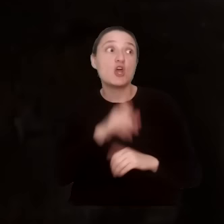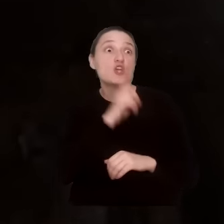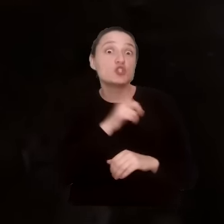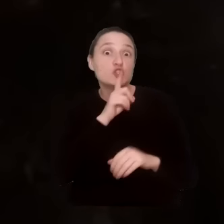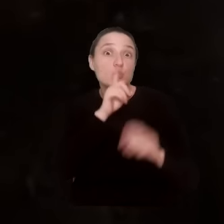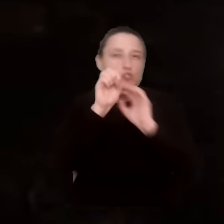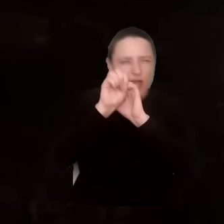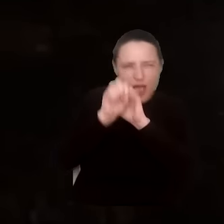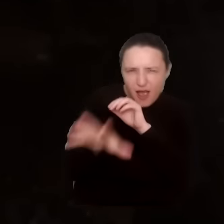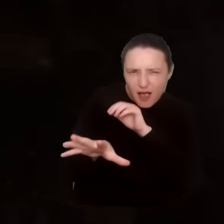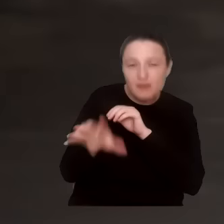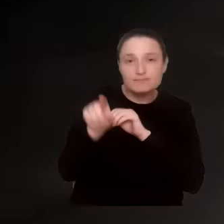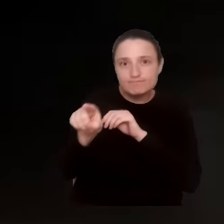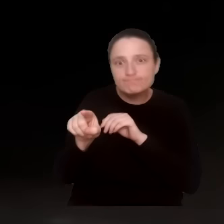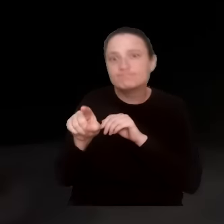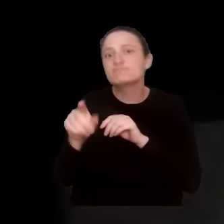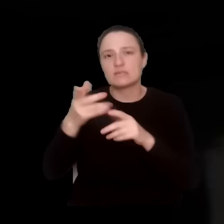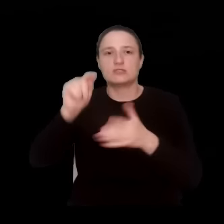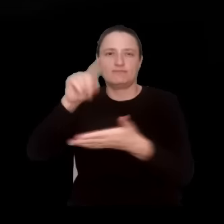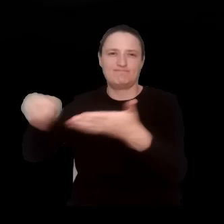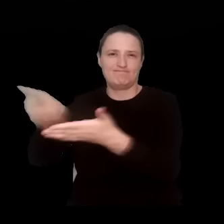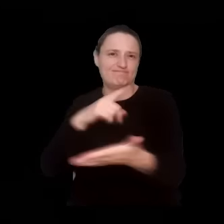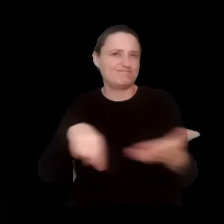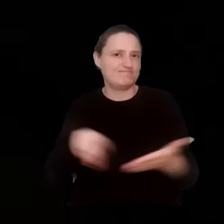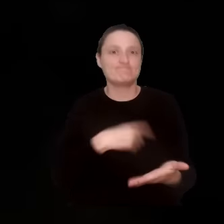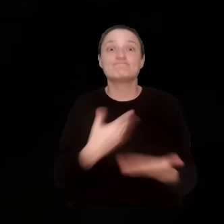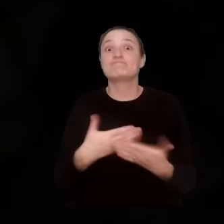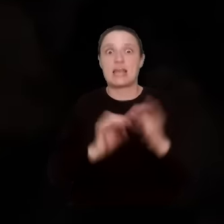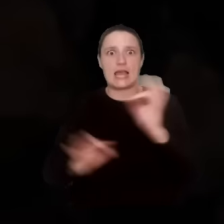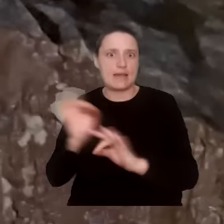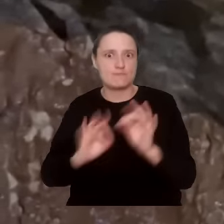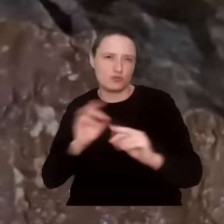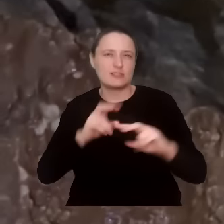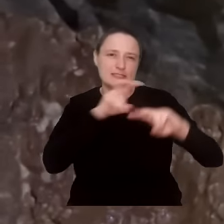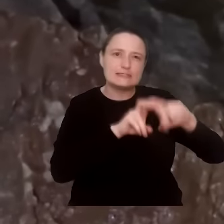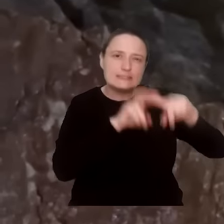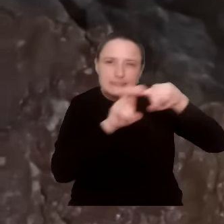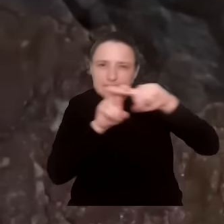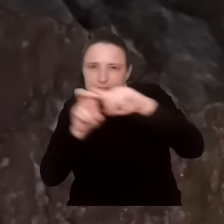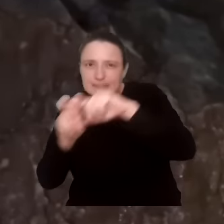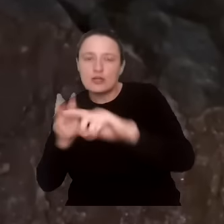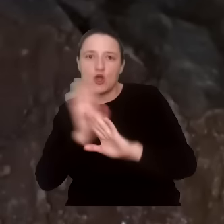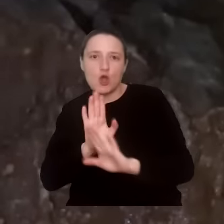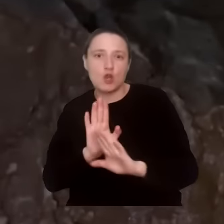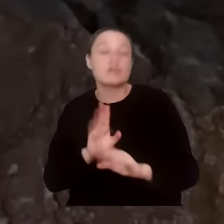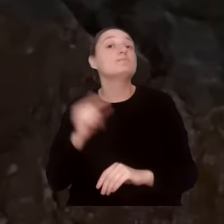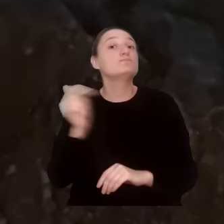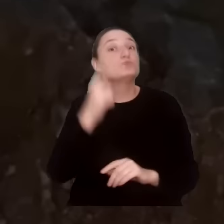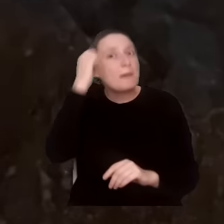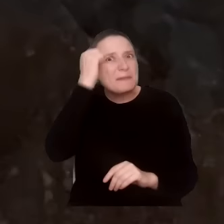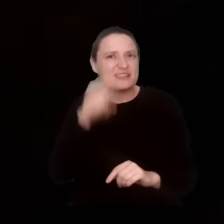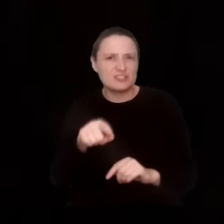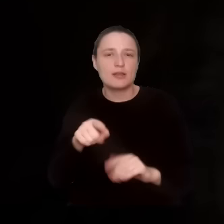tajemnicze zakamarki jaskini, zostało zlikwidowane w ramach gruntownego remontu. Zanim jednak zdecydujemy się na tę wyprawę, pamiętajmy, że pod ziemią panuje stała